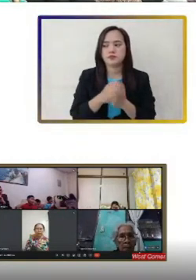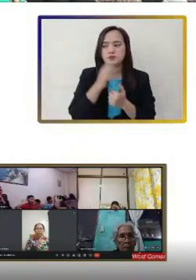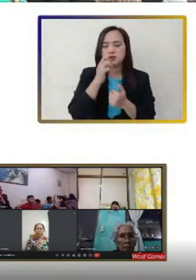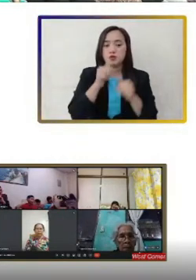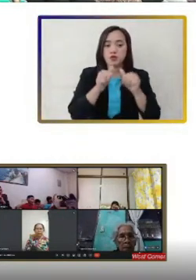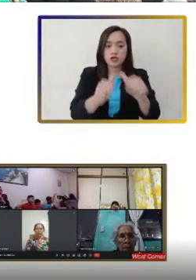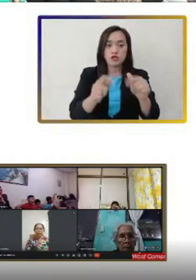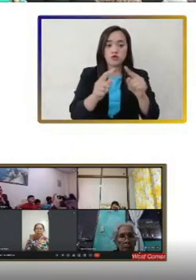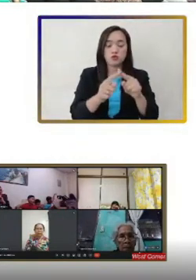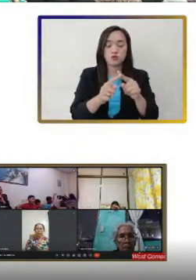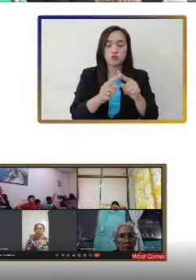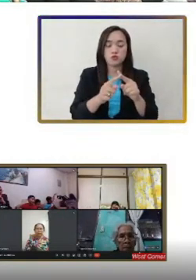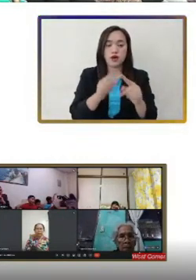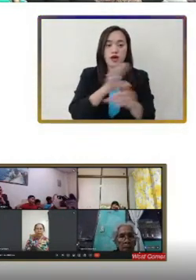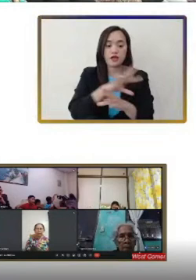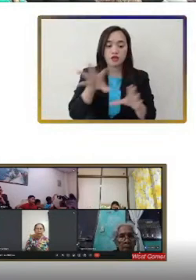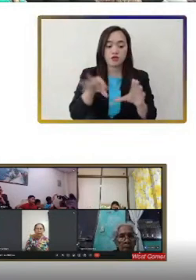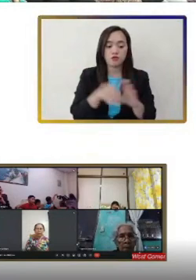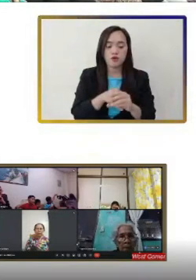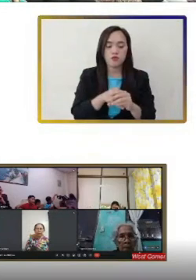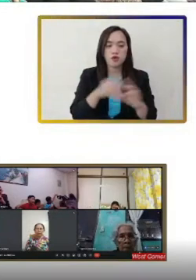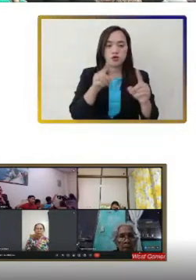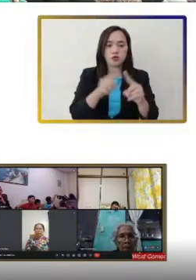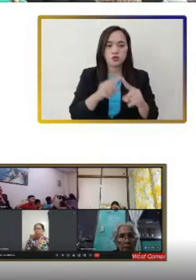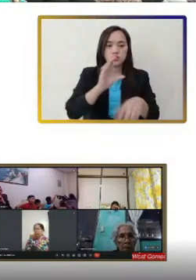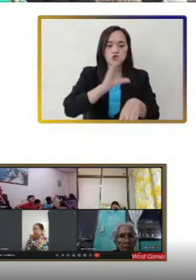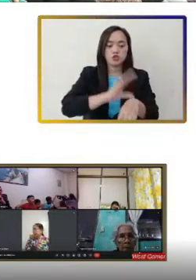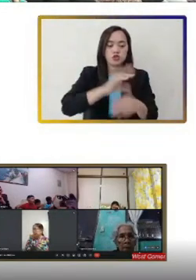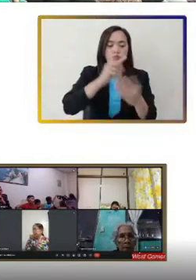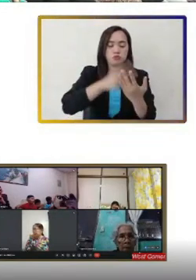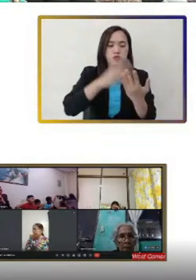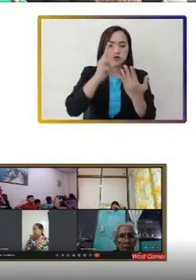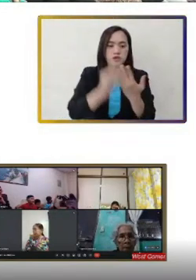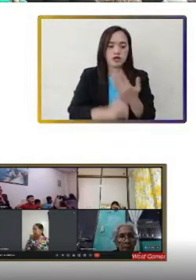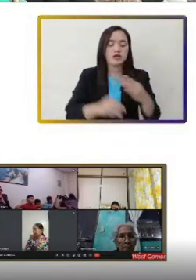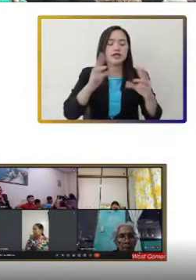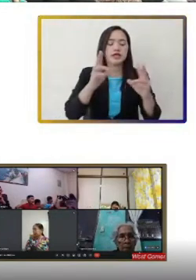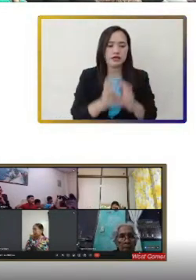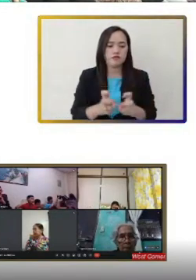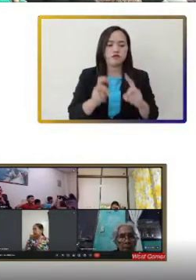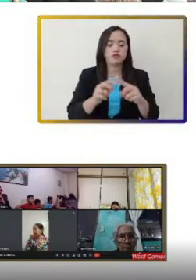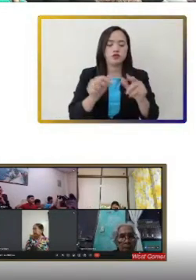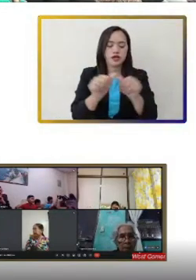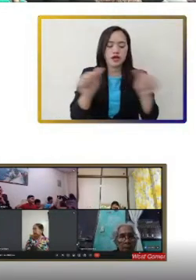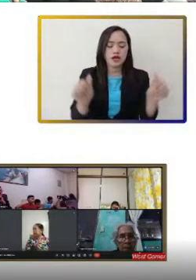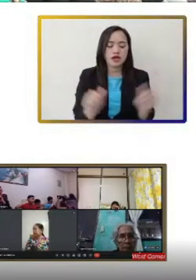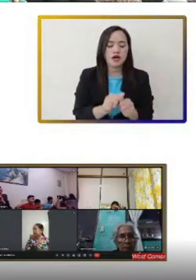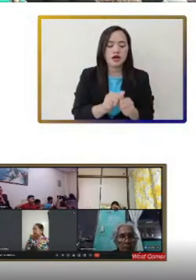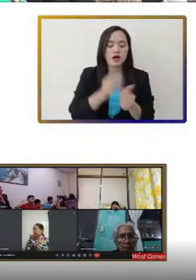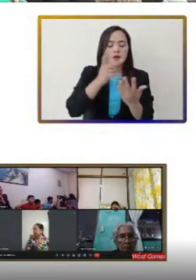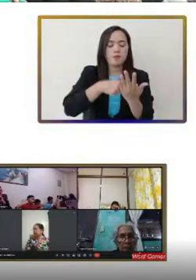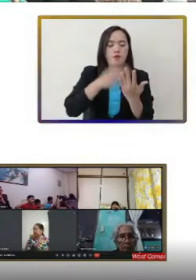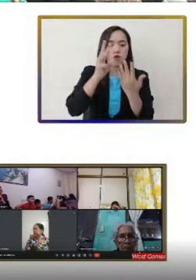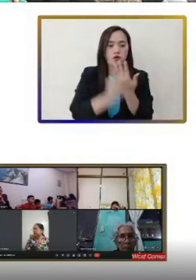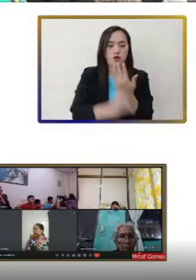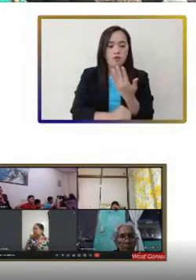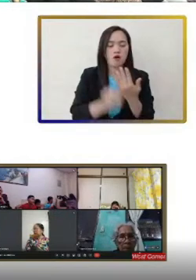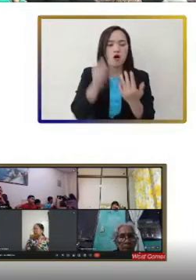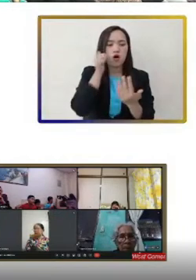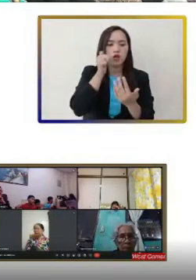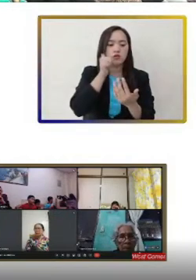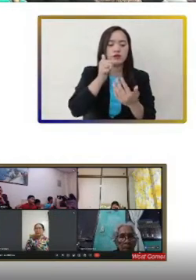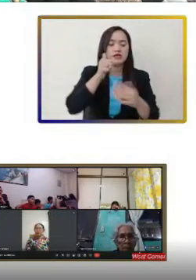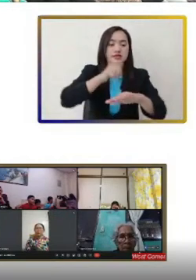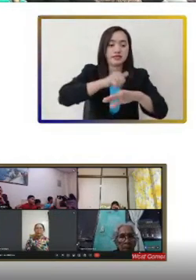patuloy kayong mag-involve, mga kapatid, sa mga programa po natin, lalo na sa mga area, you know, and pass the link, and that's the only